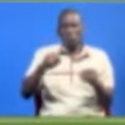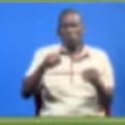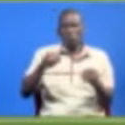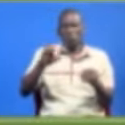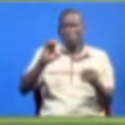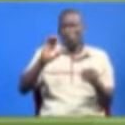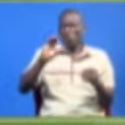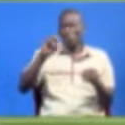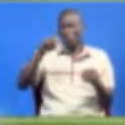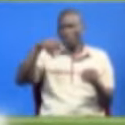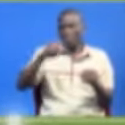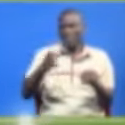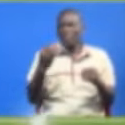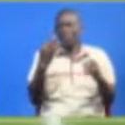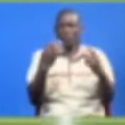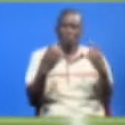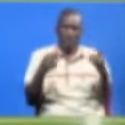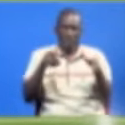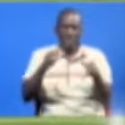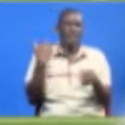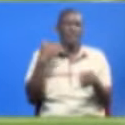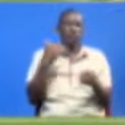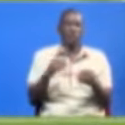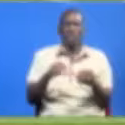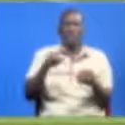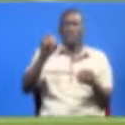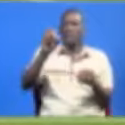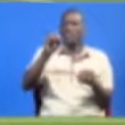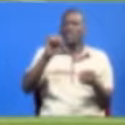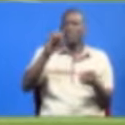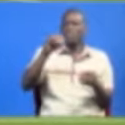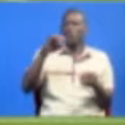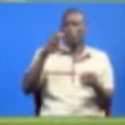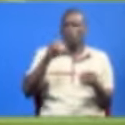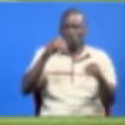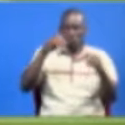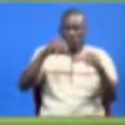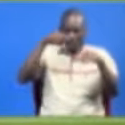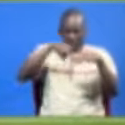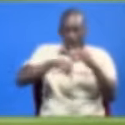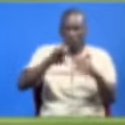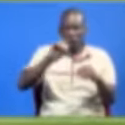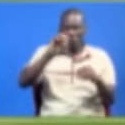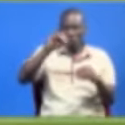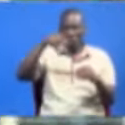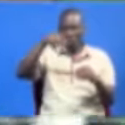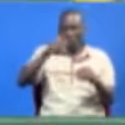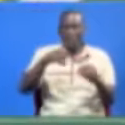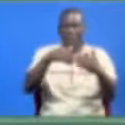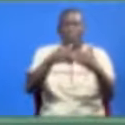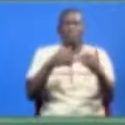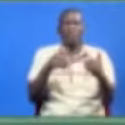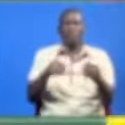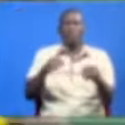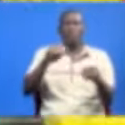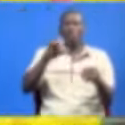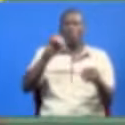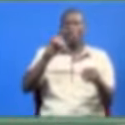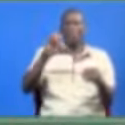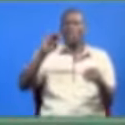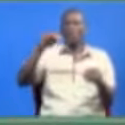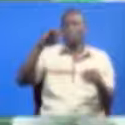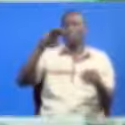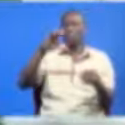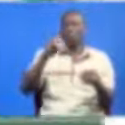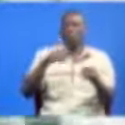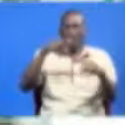matatu kwa moja hapa Dandora. Philip Simiyu aliweka Kompele uongozini dakika ya kwanza kabla ya KC Odhiambo kuwakombolea Ingwe